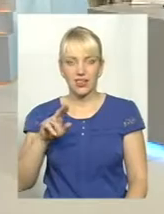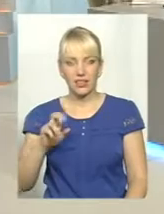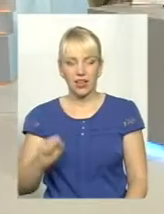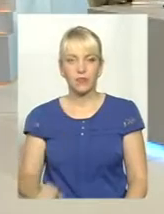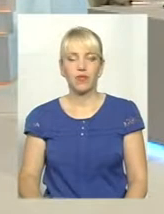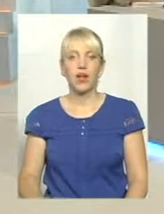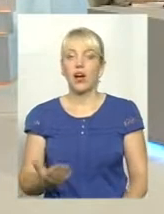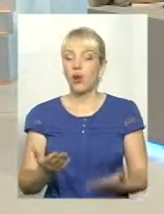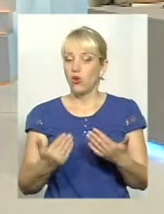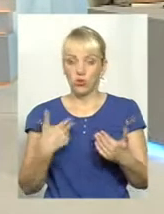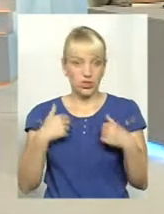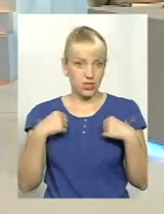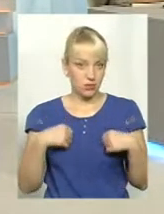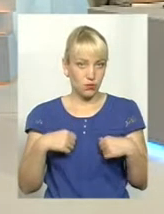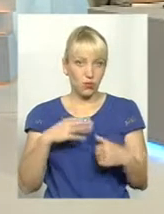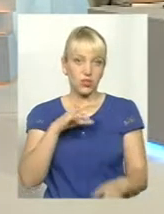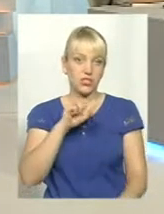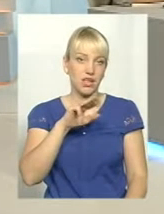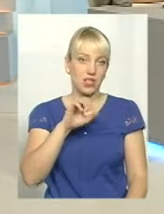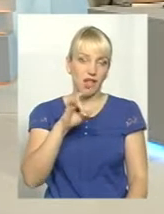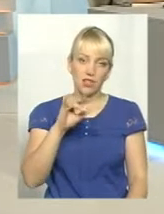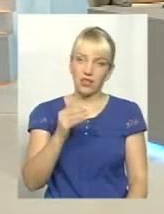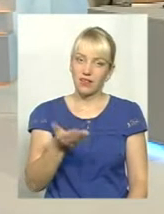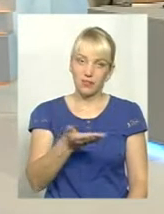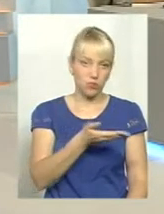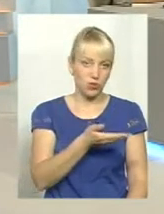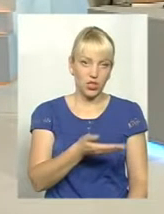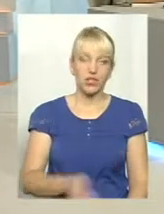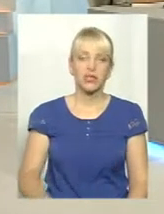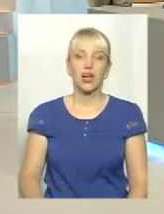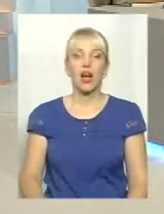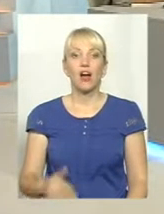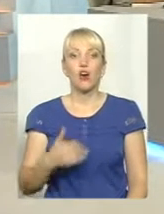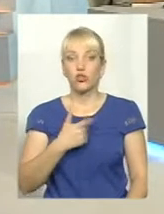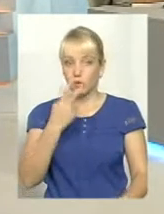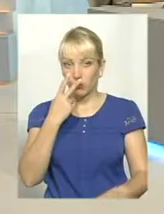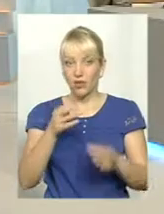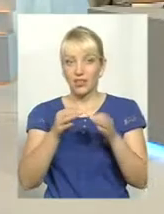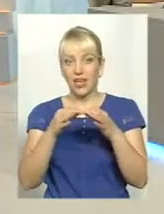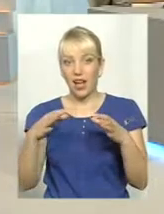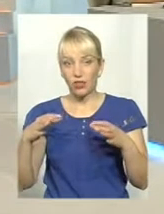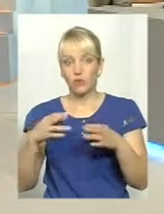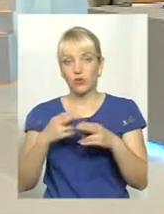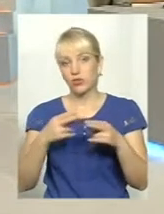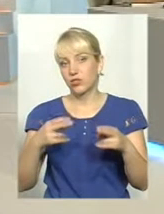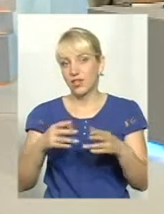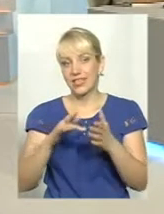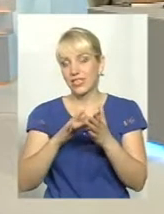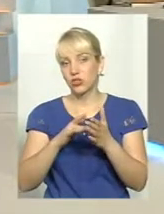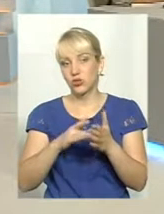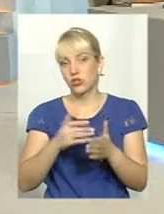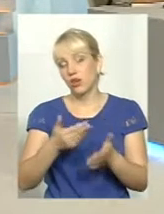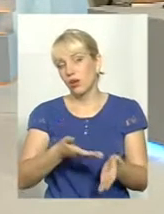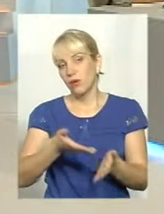місце. Хто хоче... Хочеш екстриму – печера Атлантида, так? Хочеш екстриму – печера